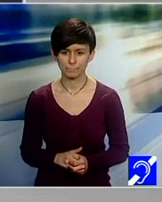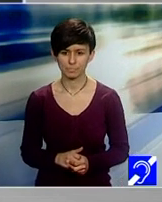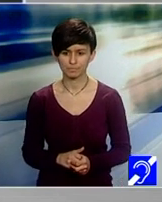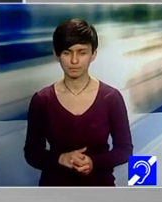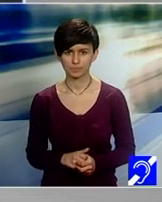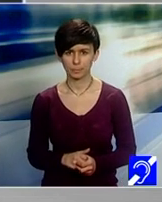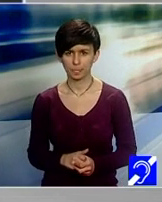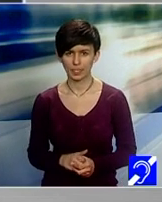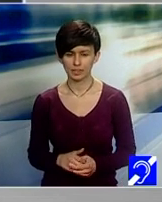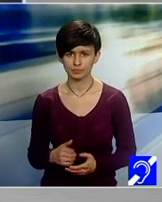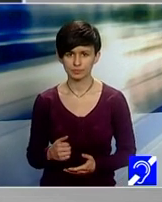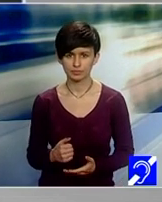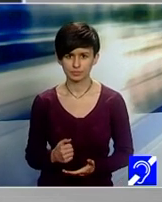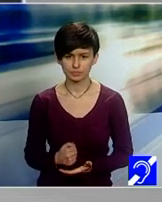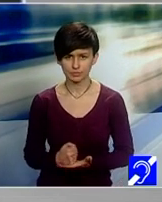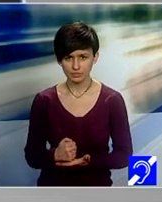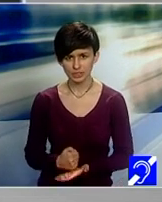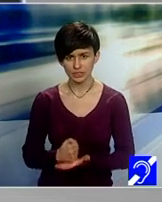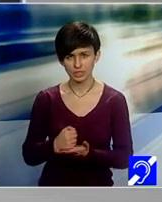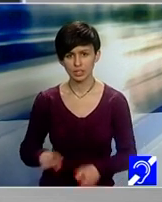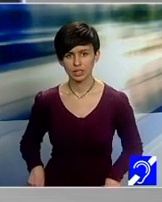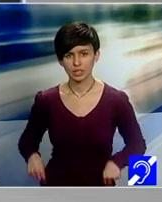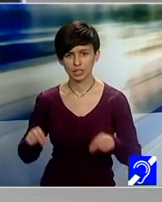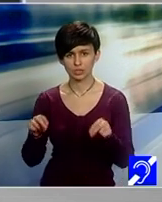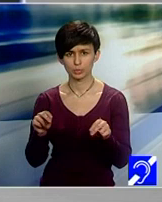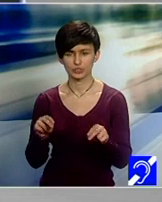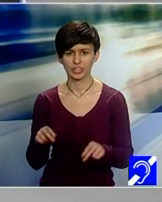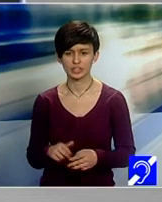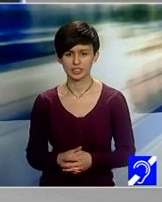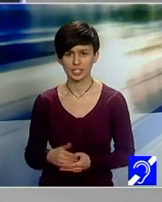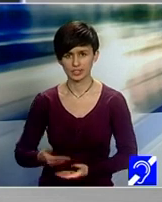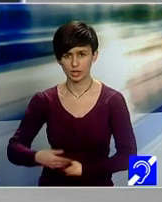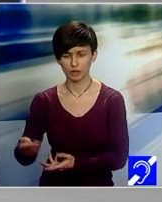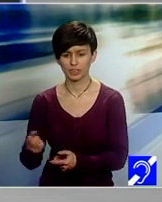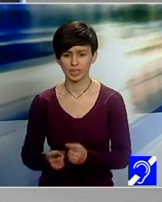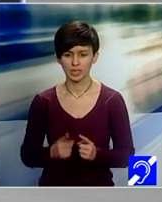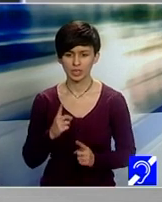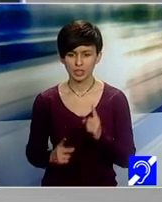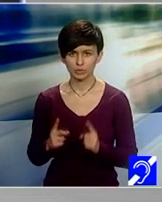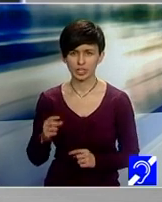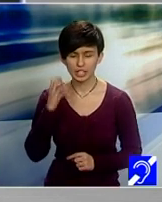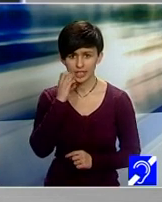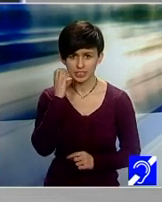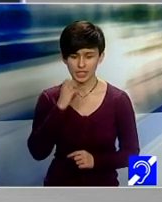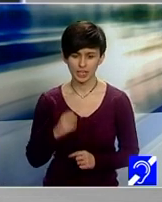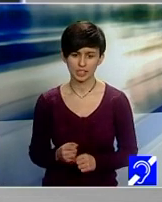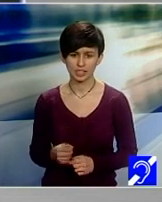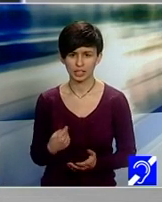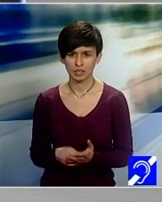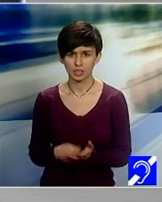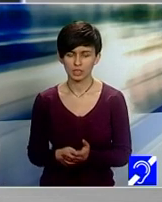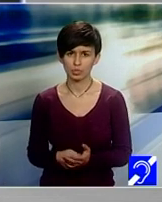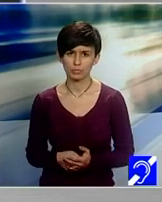pe suprafață sau pe diferite tipuri de culturi se dau doar dacă țăranii sau agricultorii cumpără